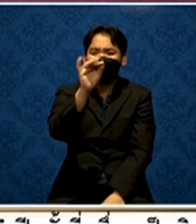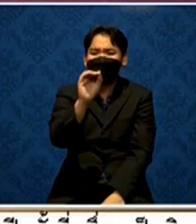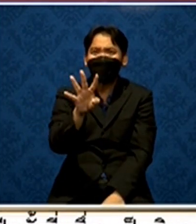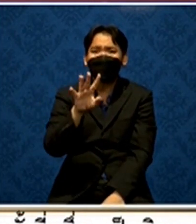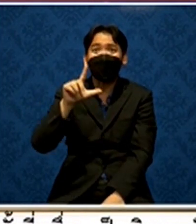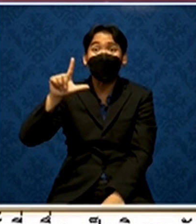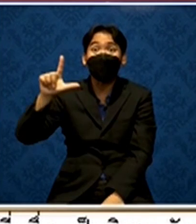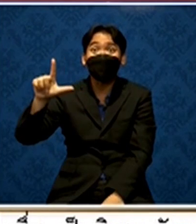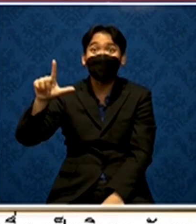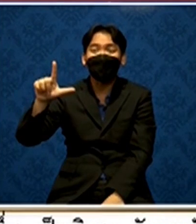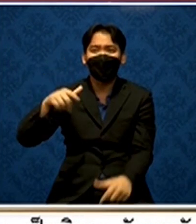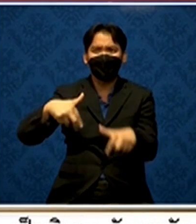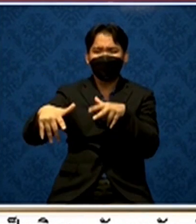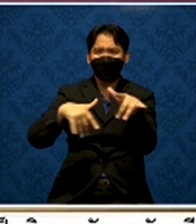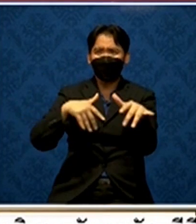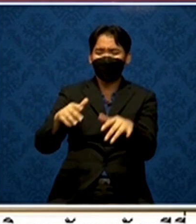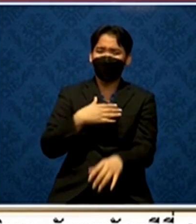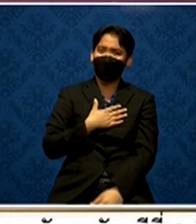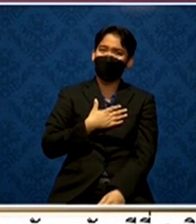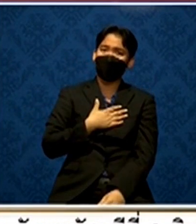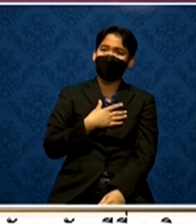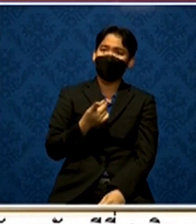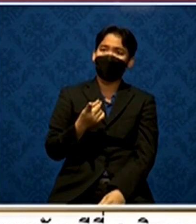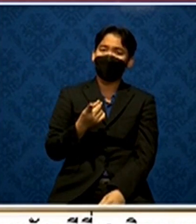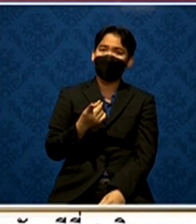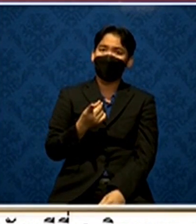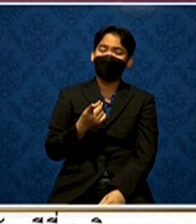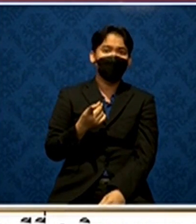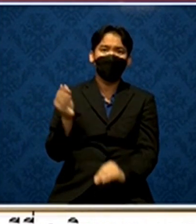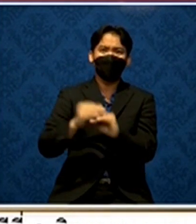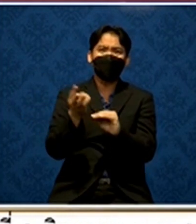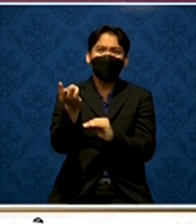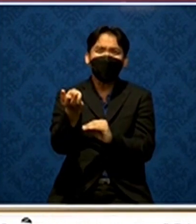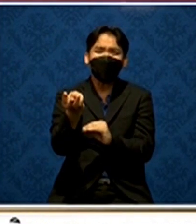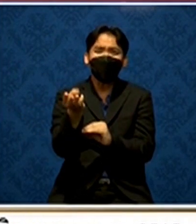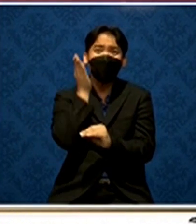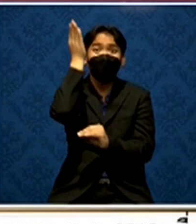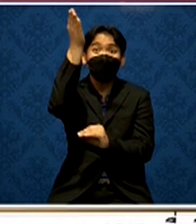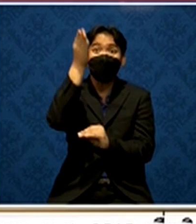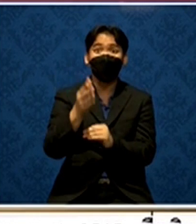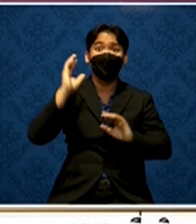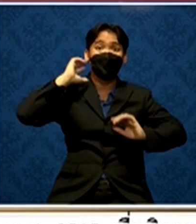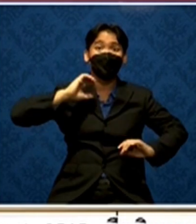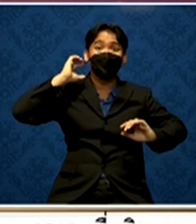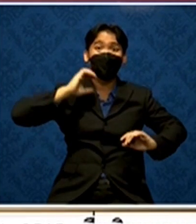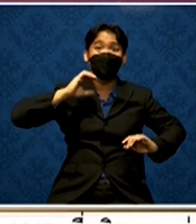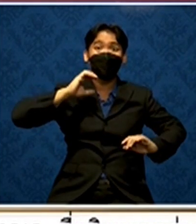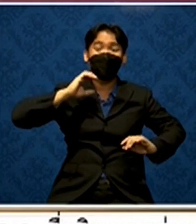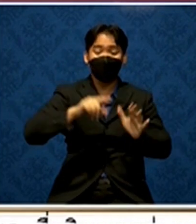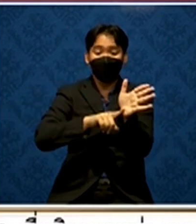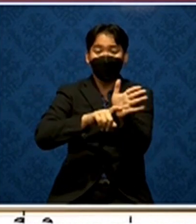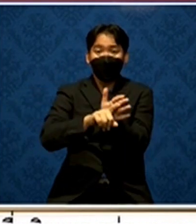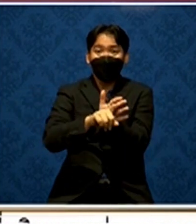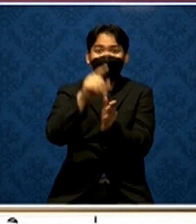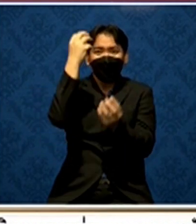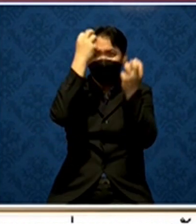ประชาชนจะเชื่อมั่นได้อย่างไรกับการระบาดฝีดาษวานรหรือฝีดาษลิงว่าจะไม่ซ้ำรอยกับ